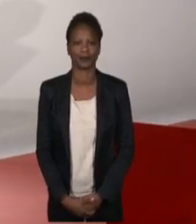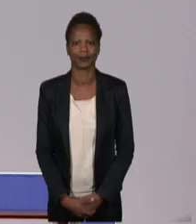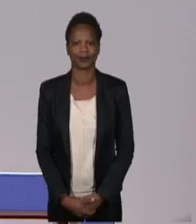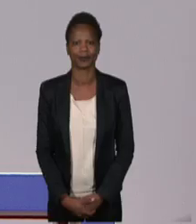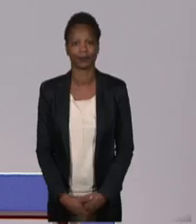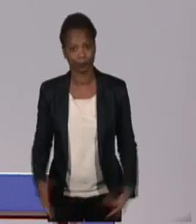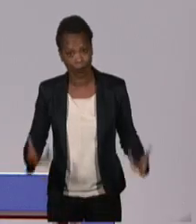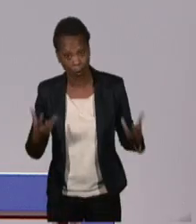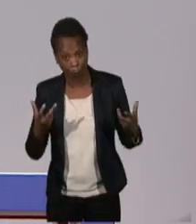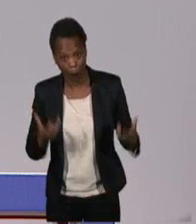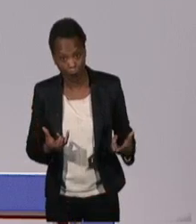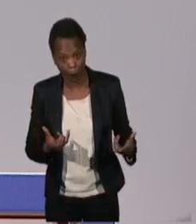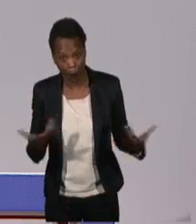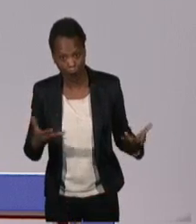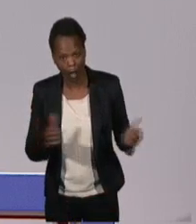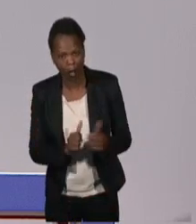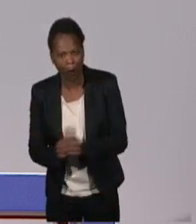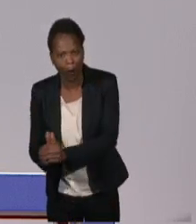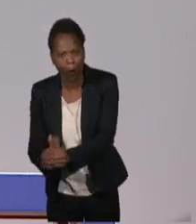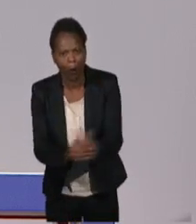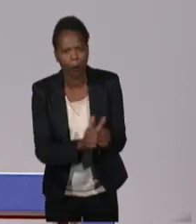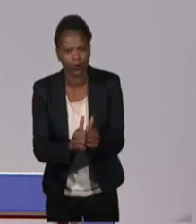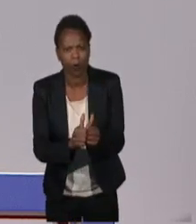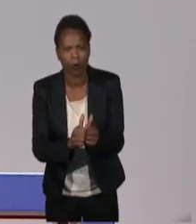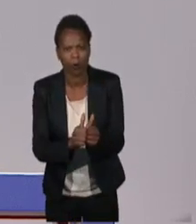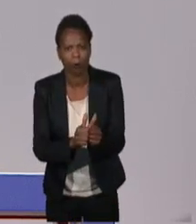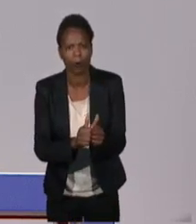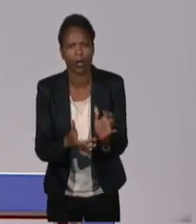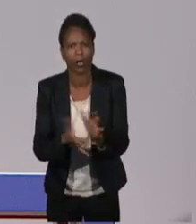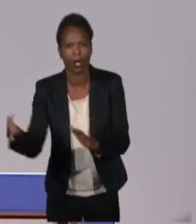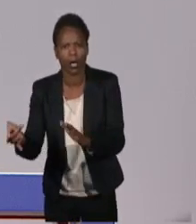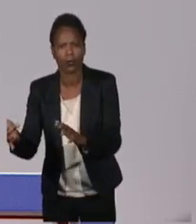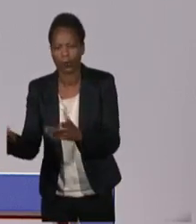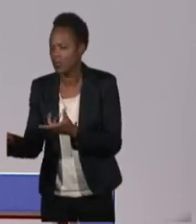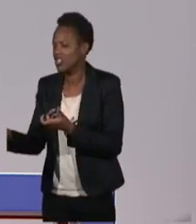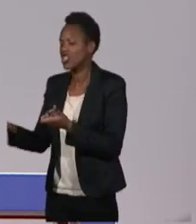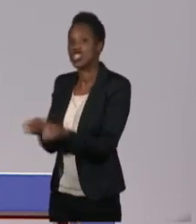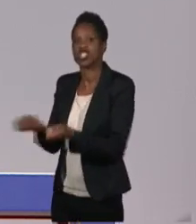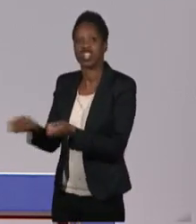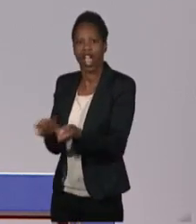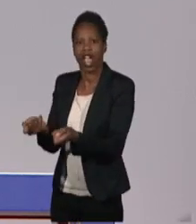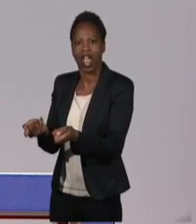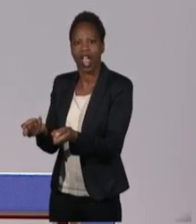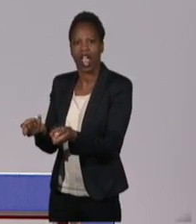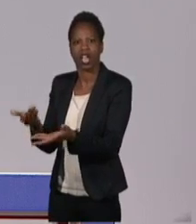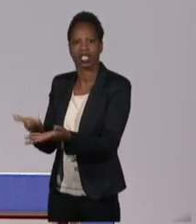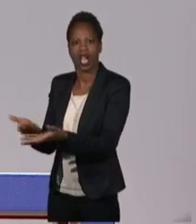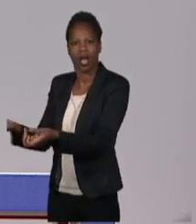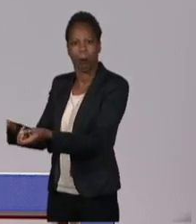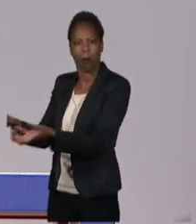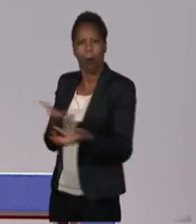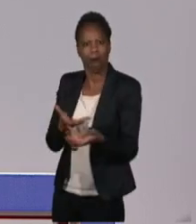Je veux qu'ensemble, nous retrouvions le contrôle de cette immigration débordante qui débouche sur la création de zones